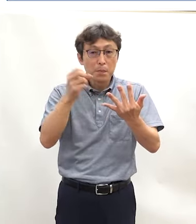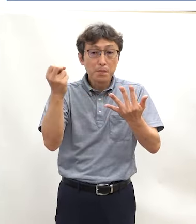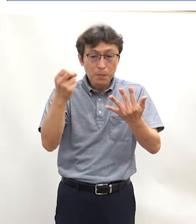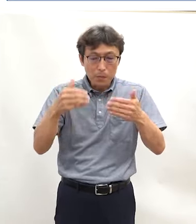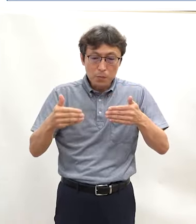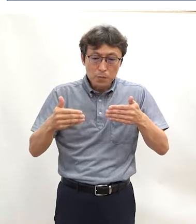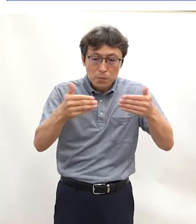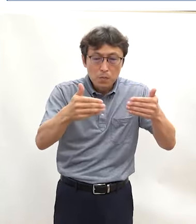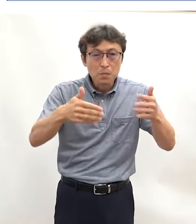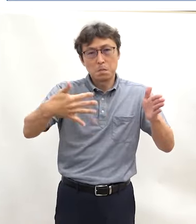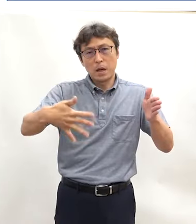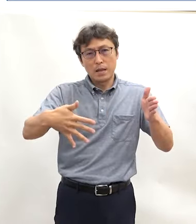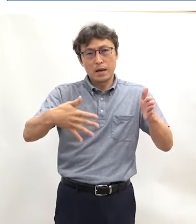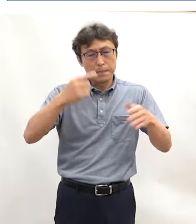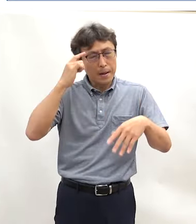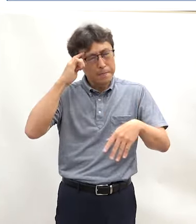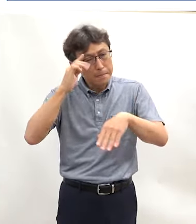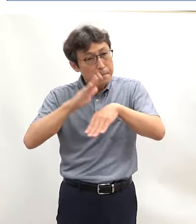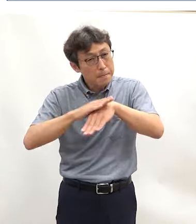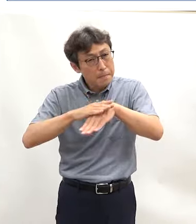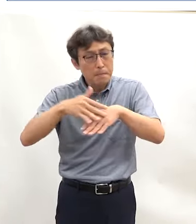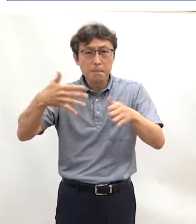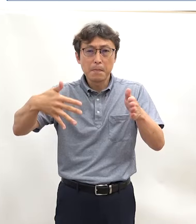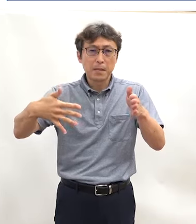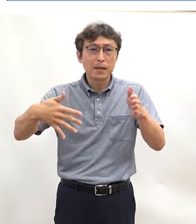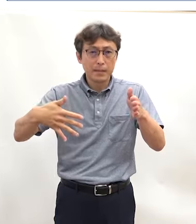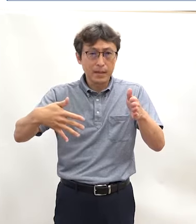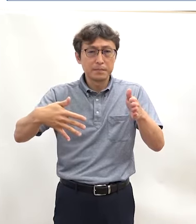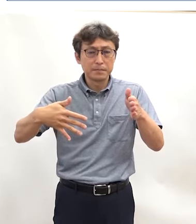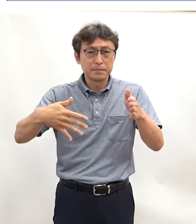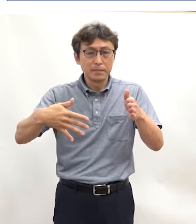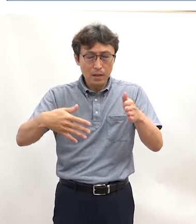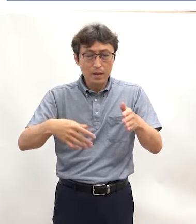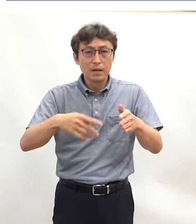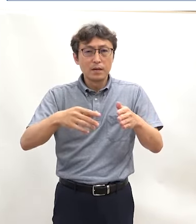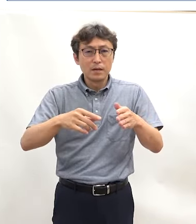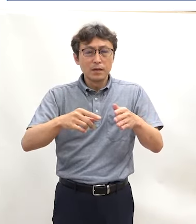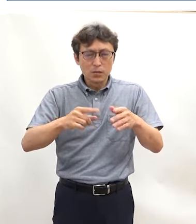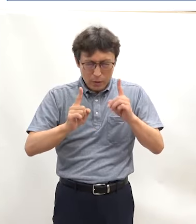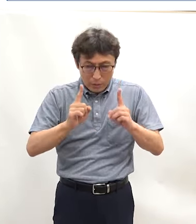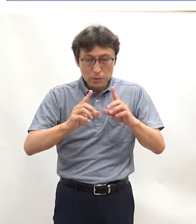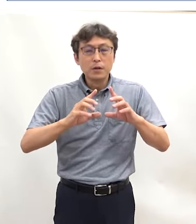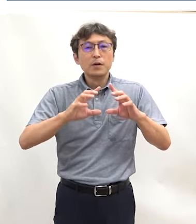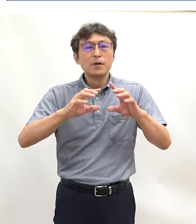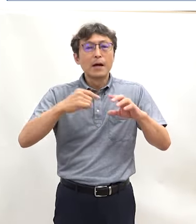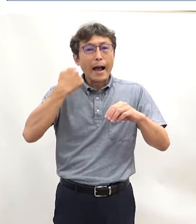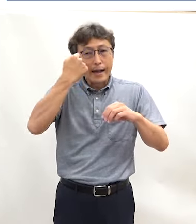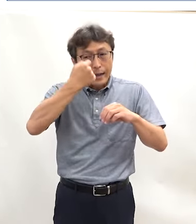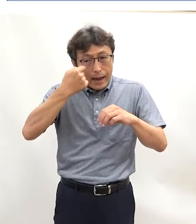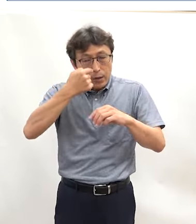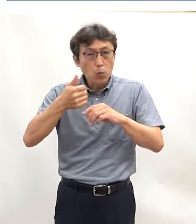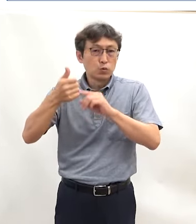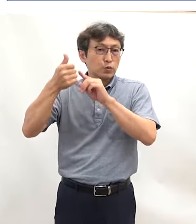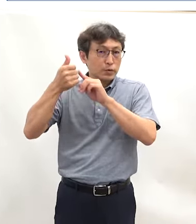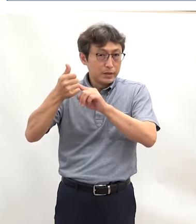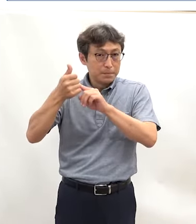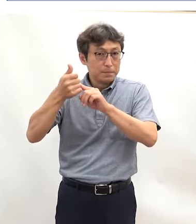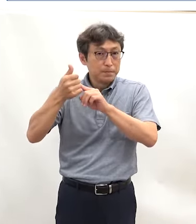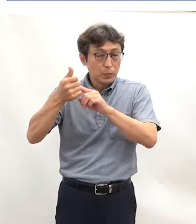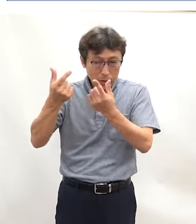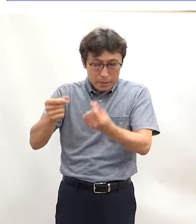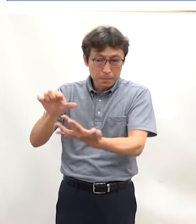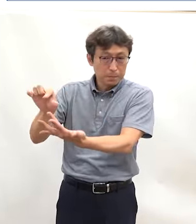状況にありますので、まあ、今回、その外国人材を活用するにはどのように取り組んだらいいか、